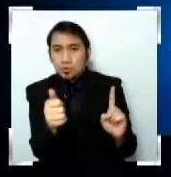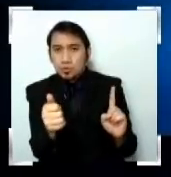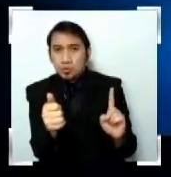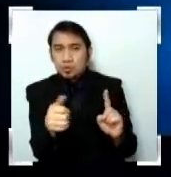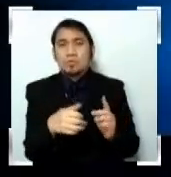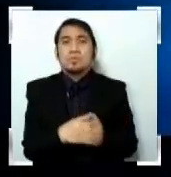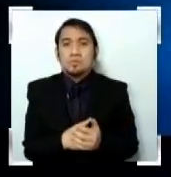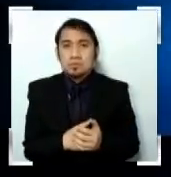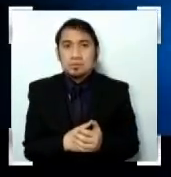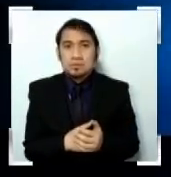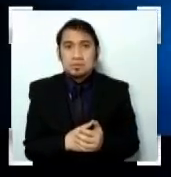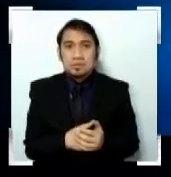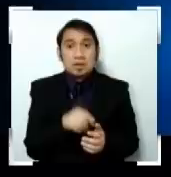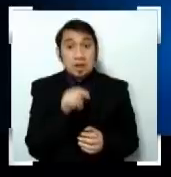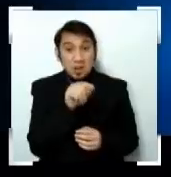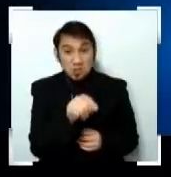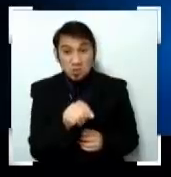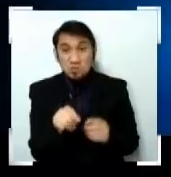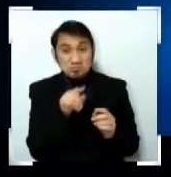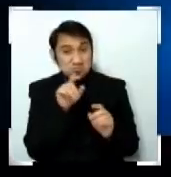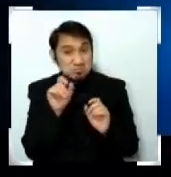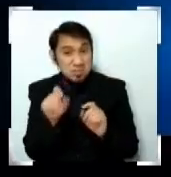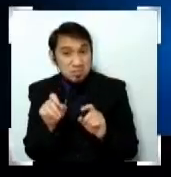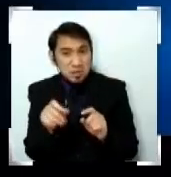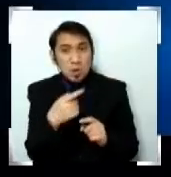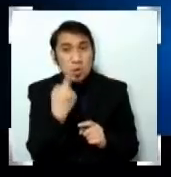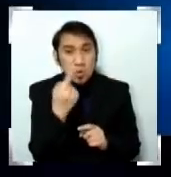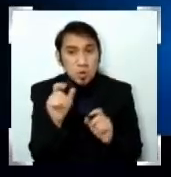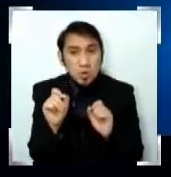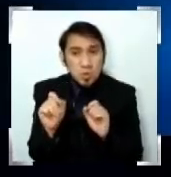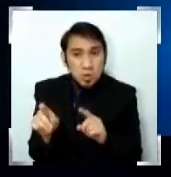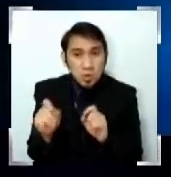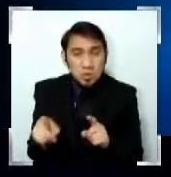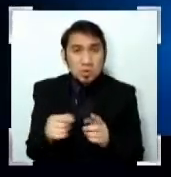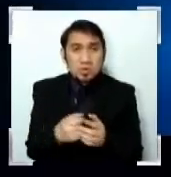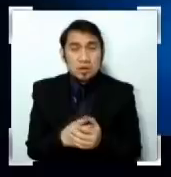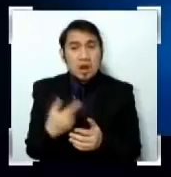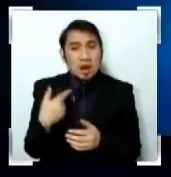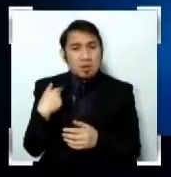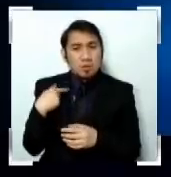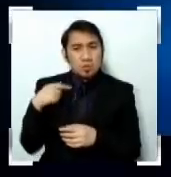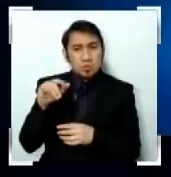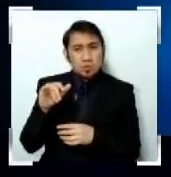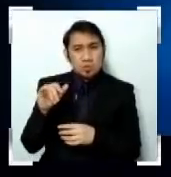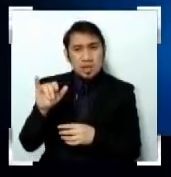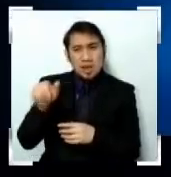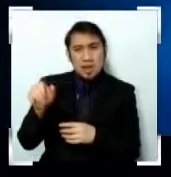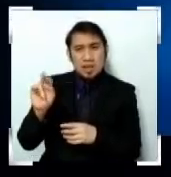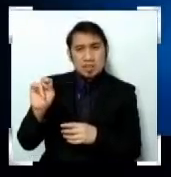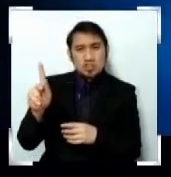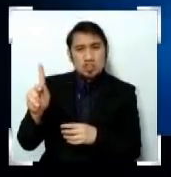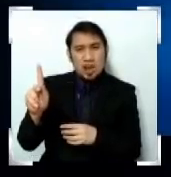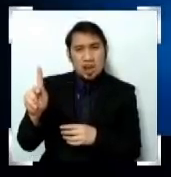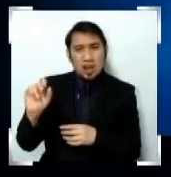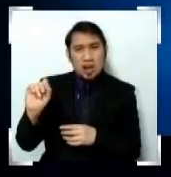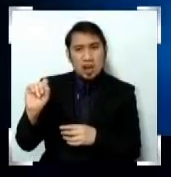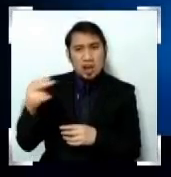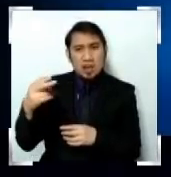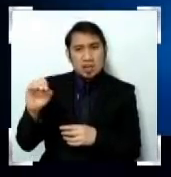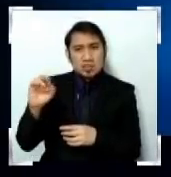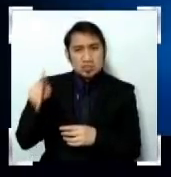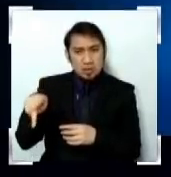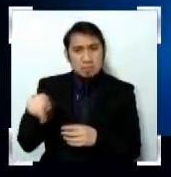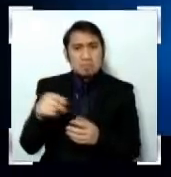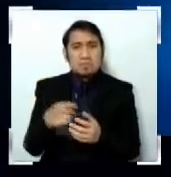nyong, kayo na? Sa may ano po, dyan siya po doon sa may ano, Barangay 6. Sa may kilate, ano po,